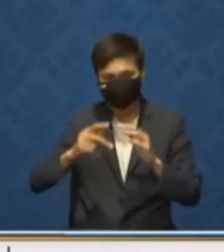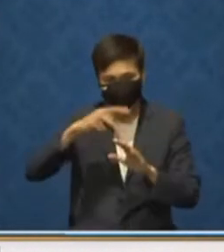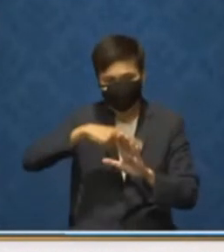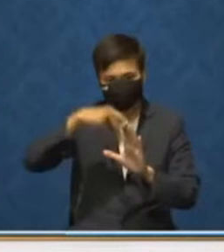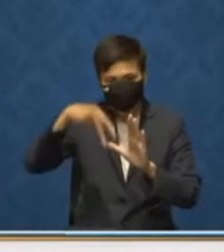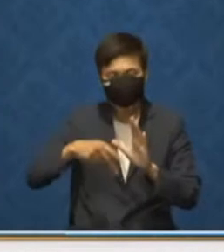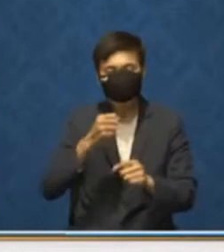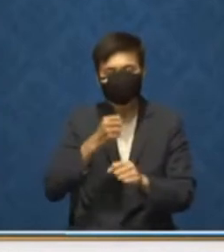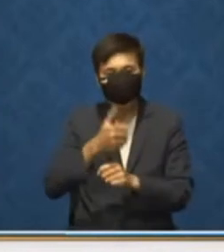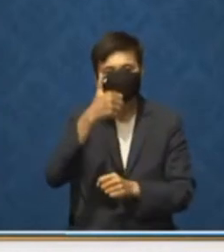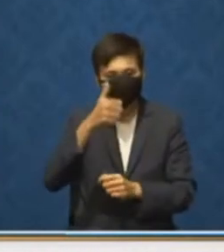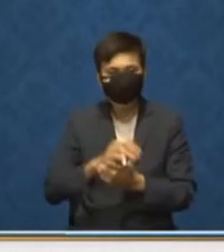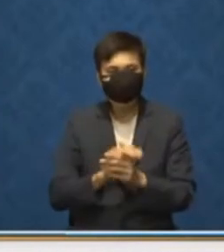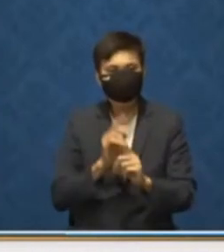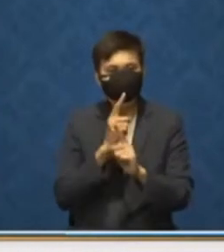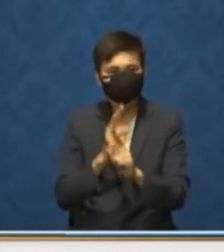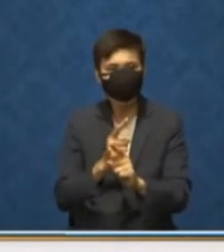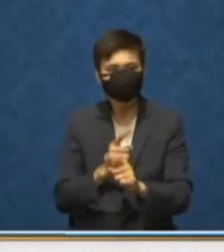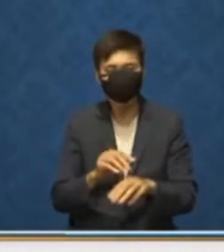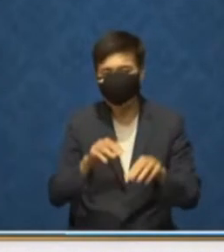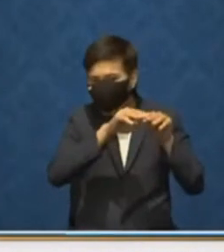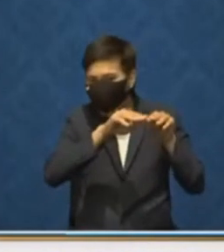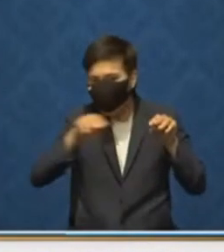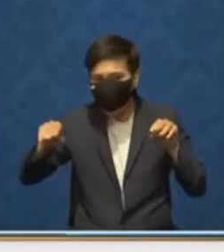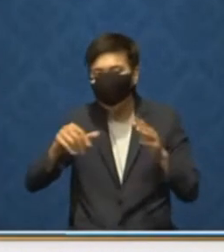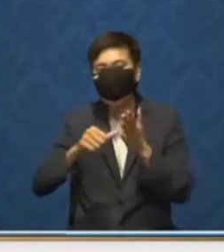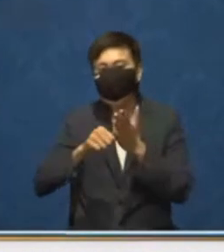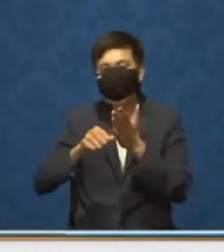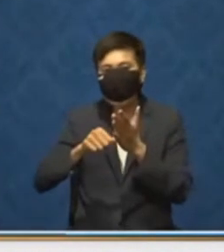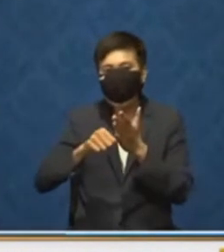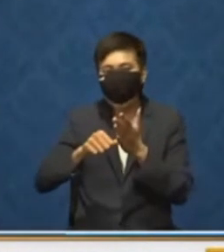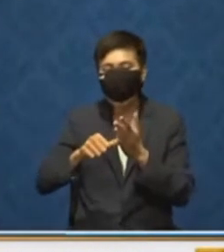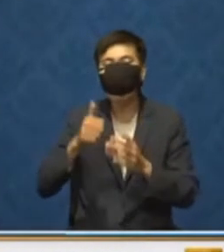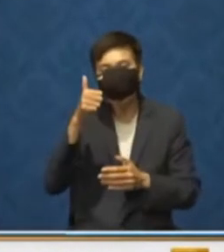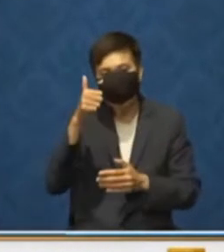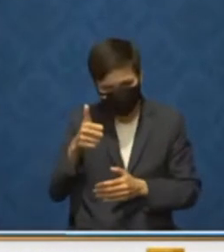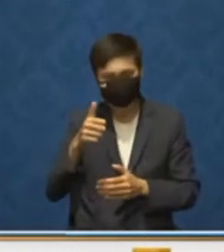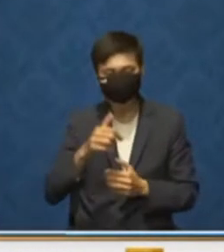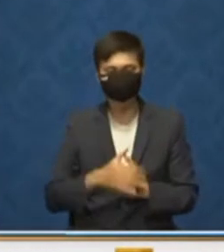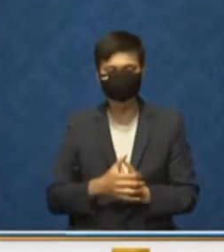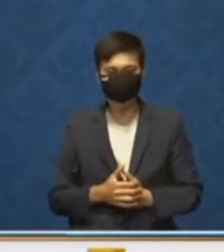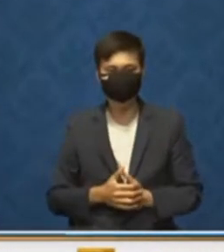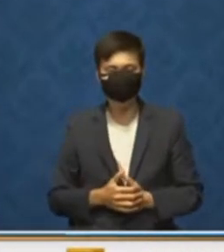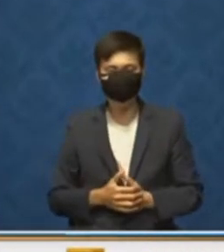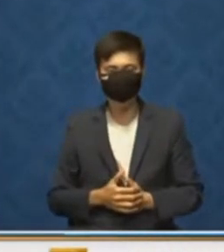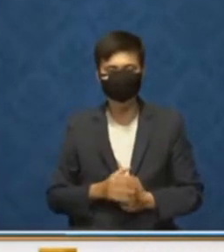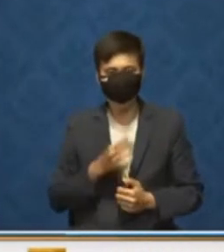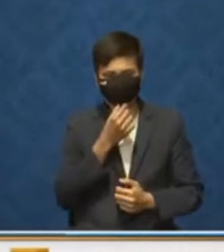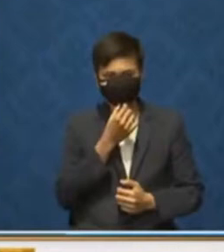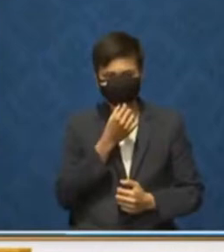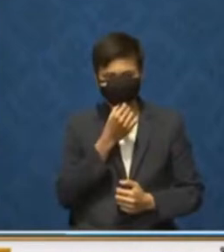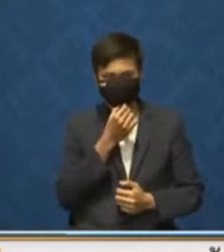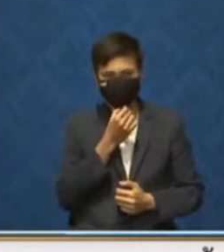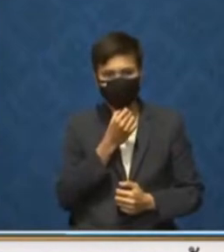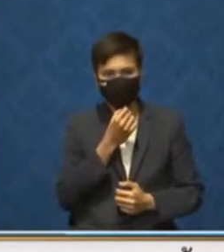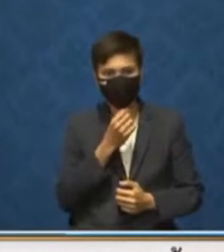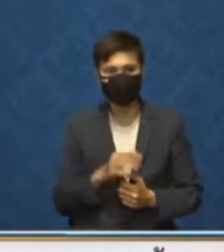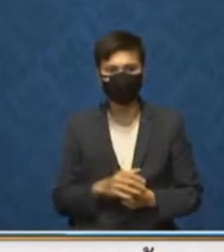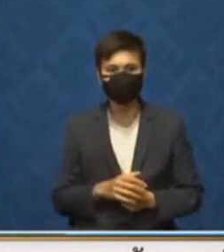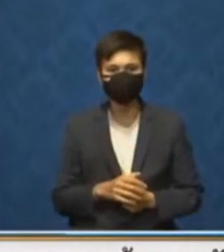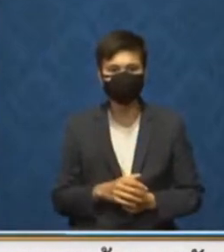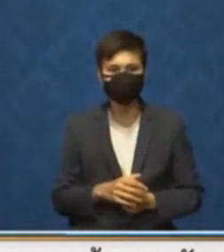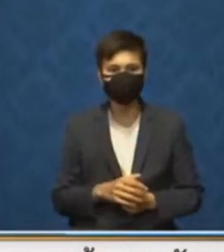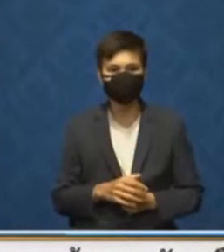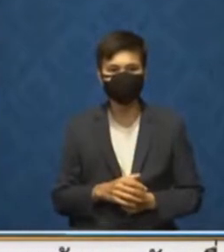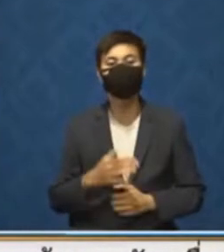ถ้าแก้มาตรฐานซอฟต์แวร์อันนี้แก้ใบเป็นตัวนี้นะครับต่อเลยครับผม